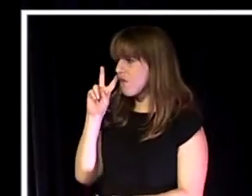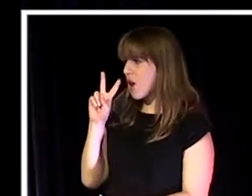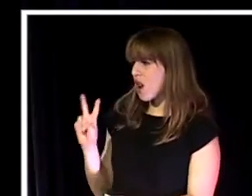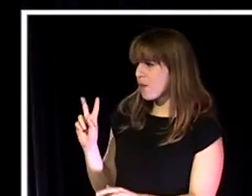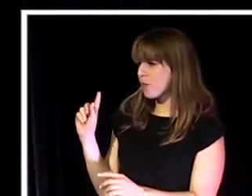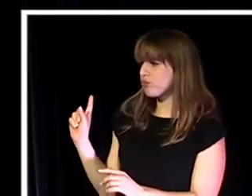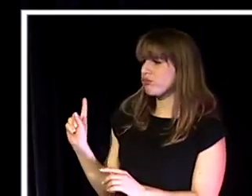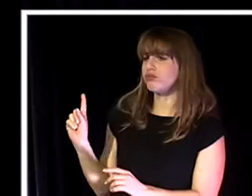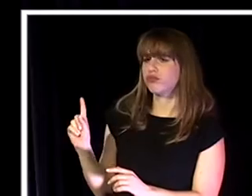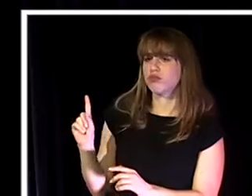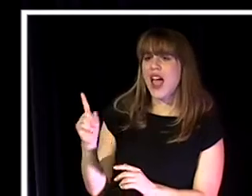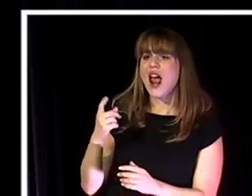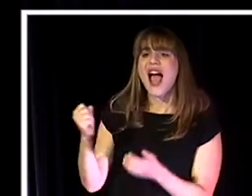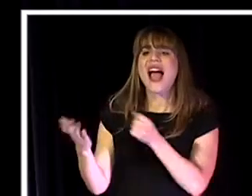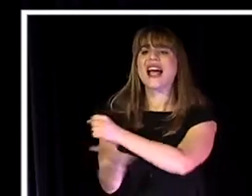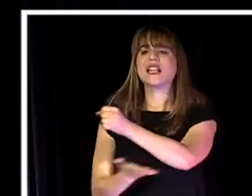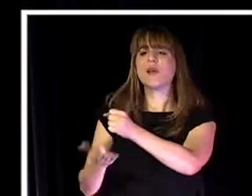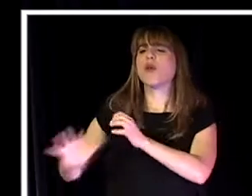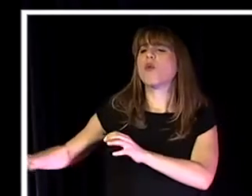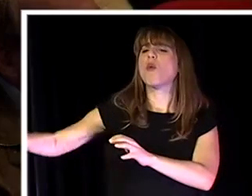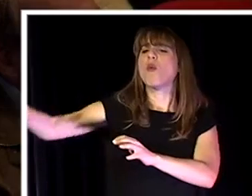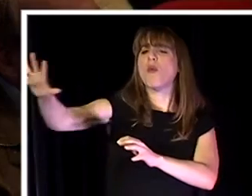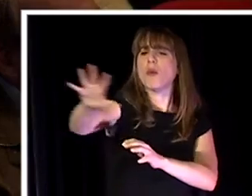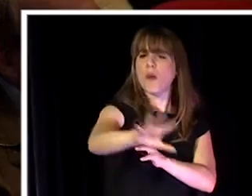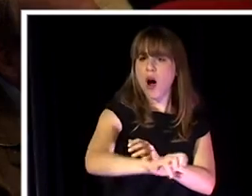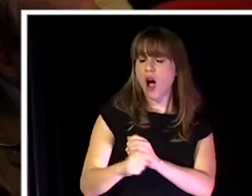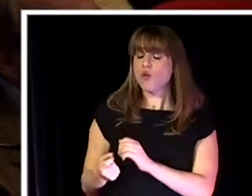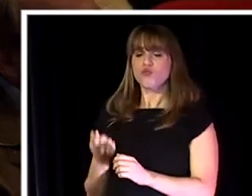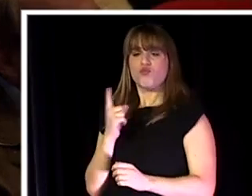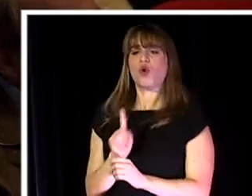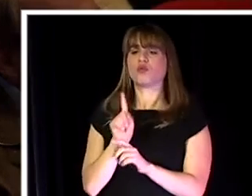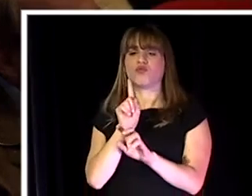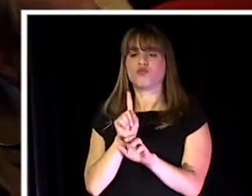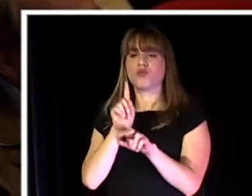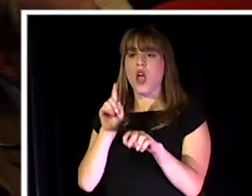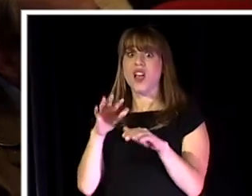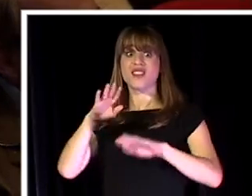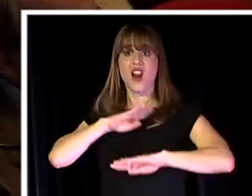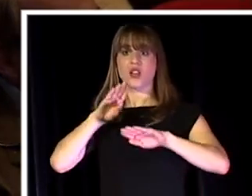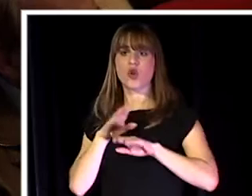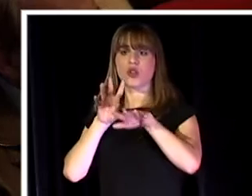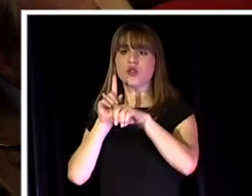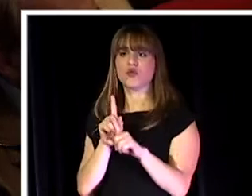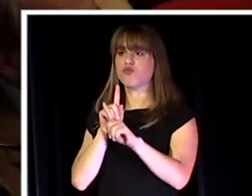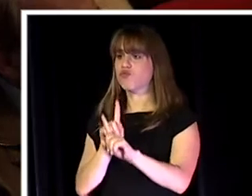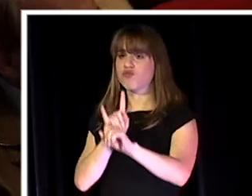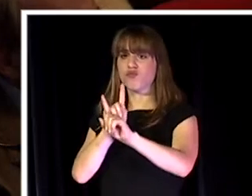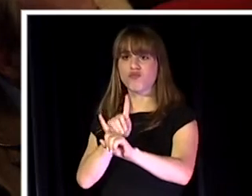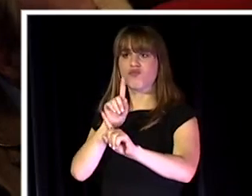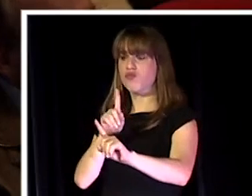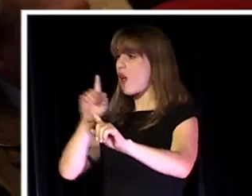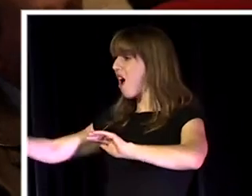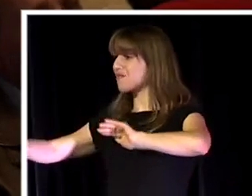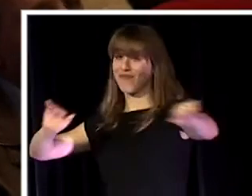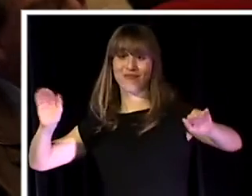εκείνο το χωριό ένας προύχοντας. Και ο προύχοντας προπορεύονταν μπροστά του οι στρατιώτες που κάναν νόημα σε όλους τους